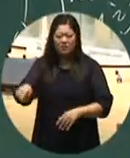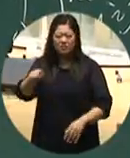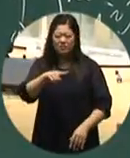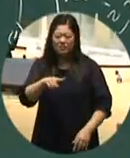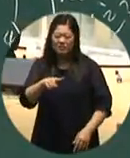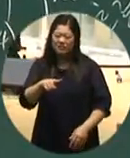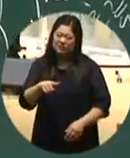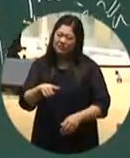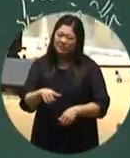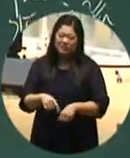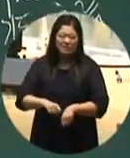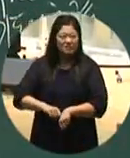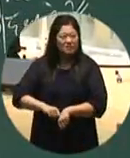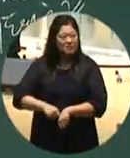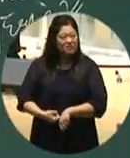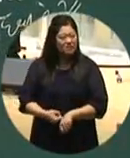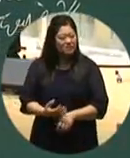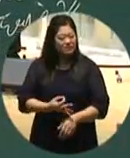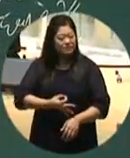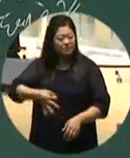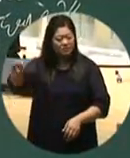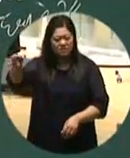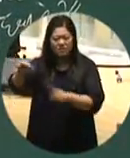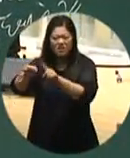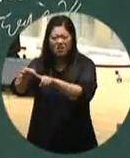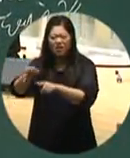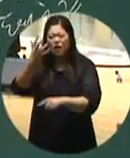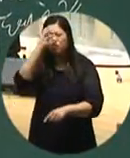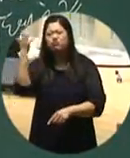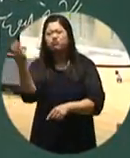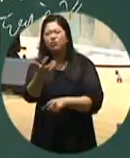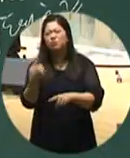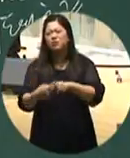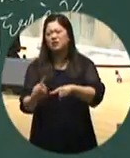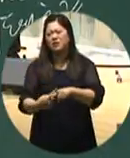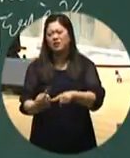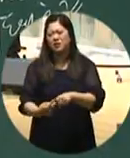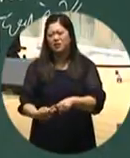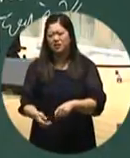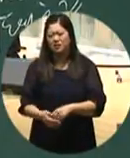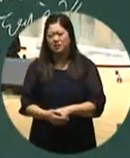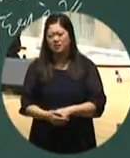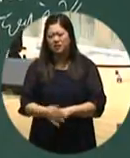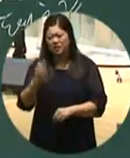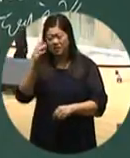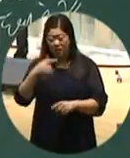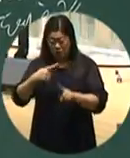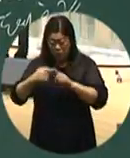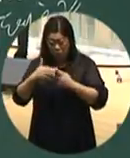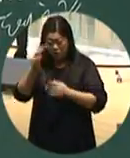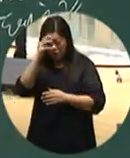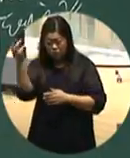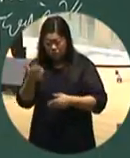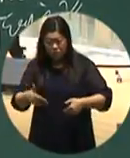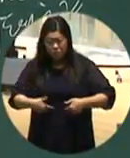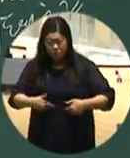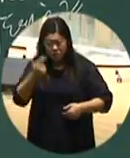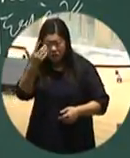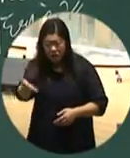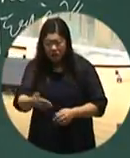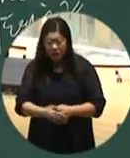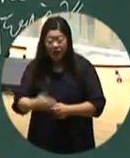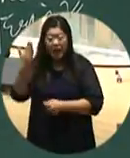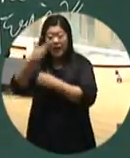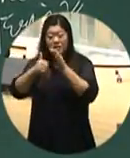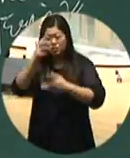give offering to the church, that's not an offering. That's your donation. 하나님은 기부금을 받지 않습니다. God does not receive donations. 헌금을 받으십니다. He